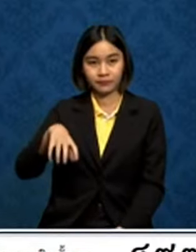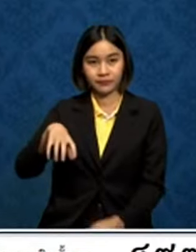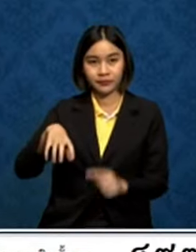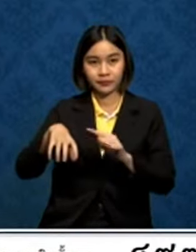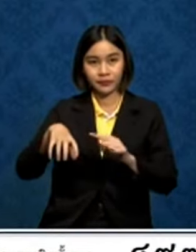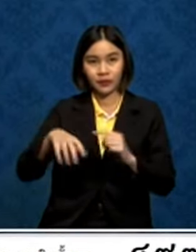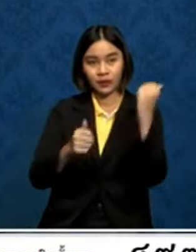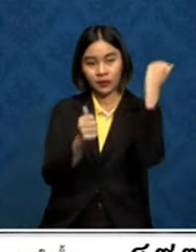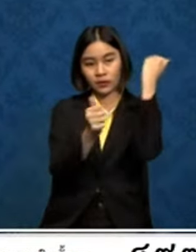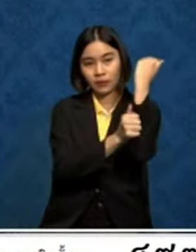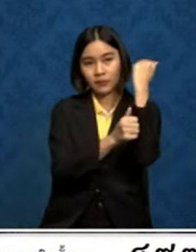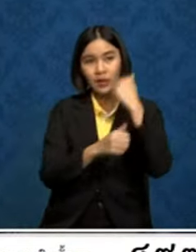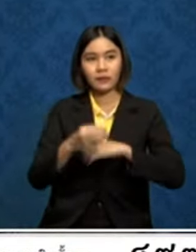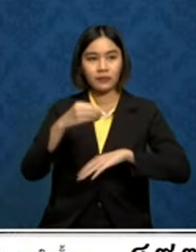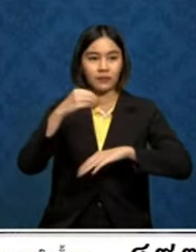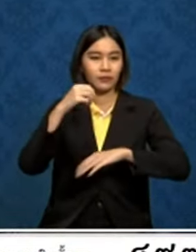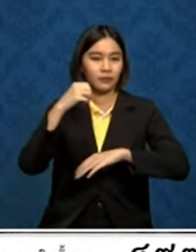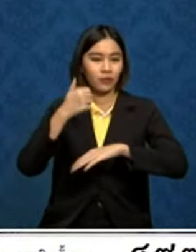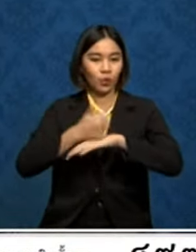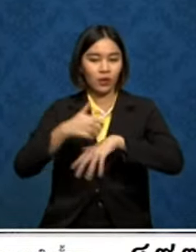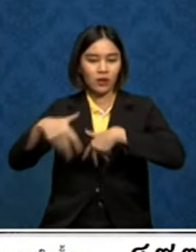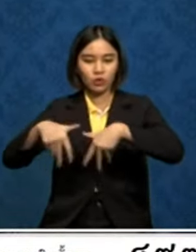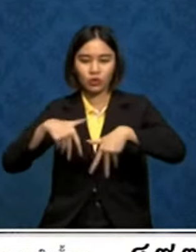กำนัผู้ยิบ้พวกเราทำงานเต็ที่ครั